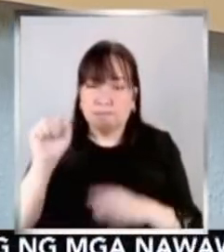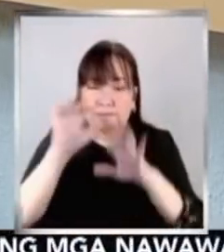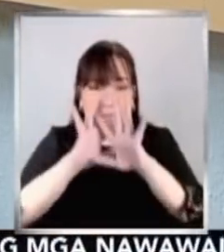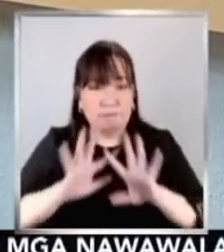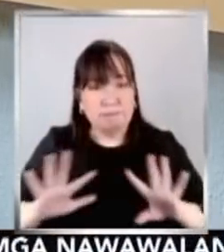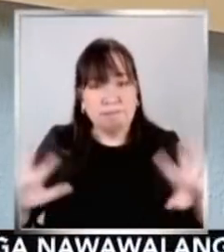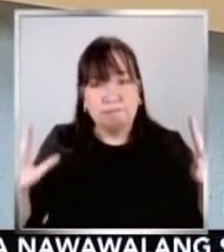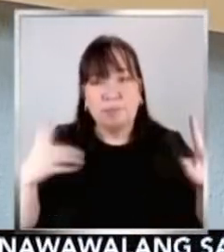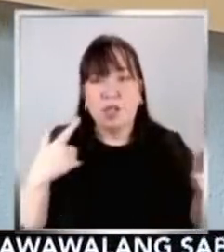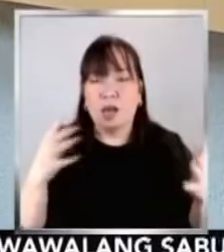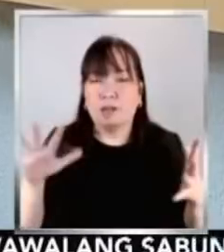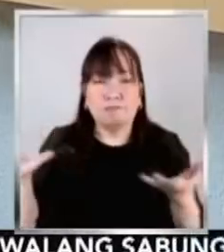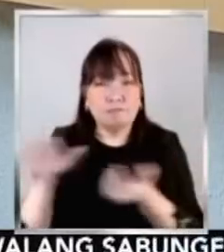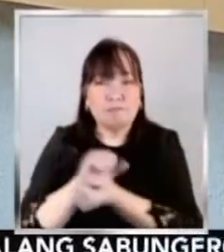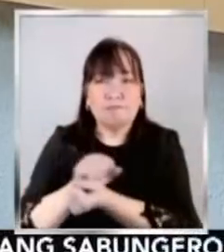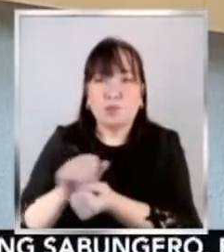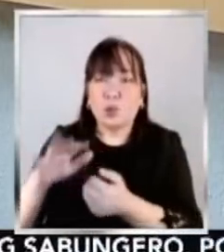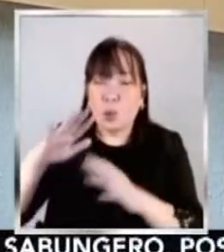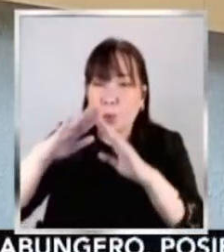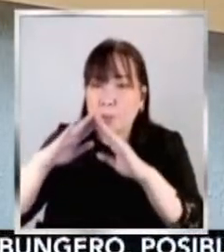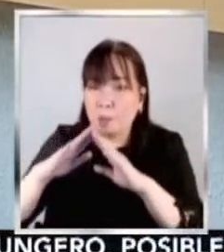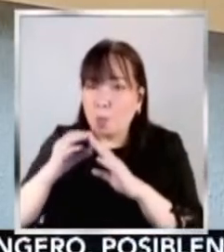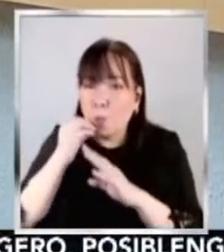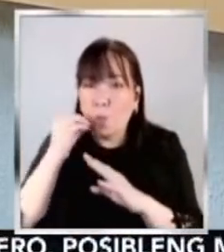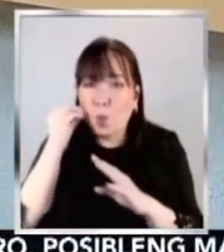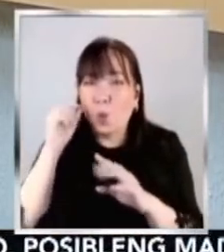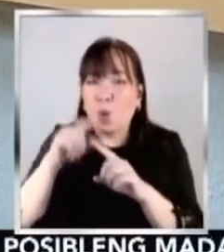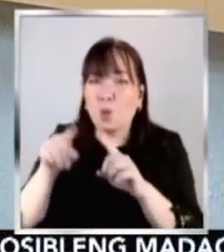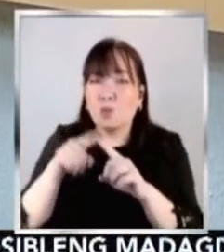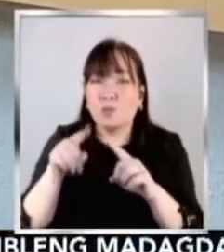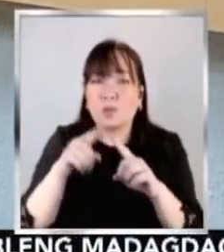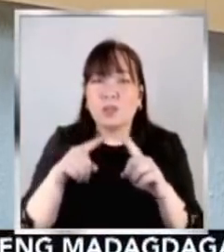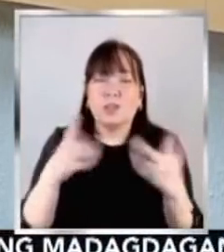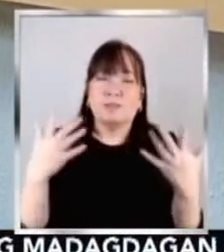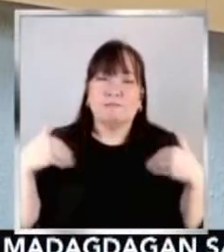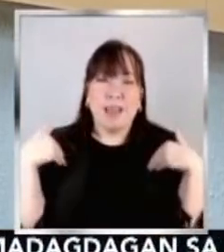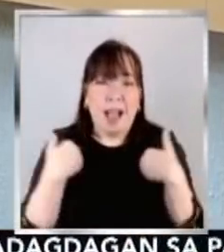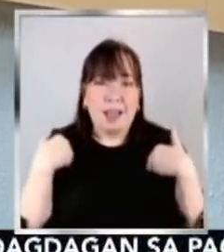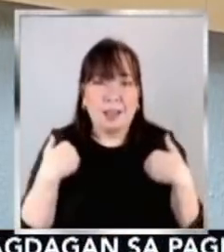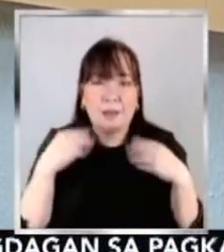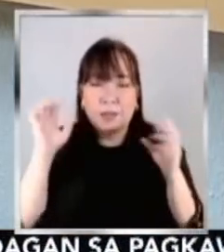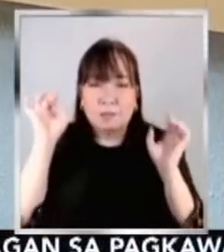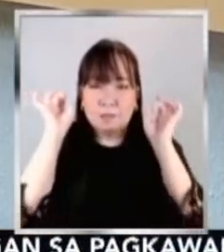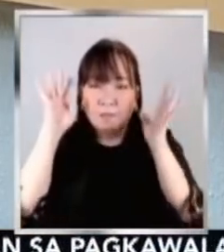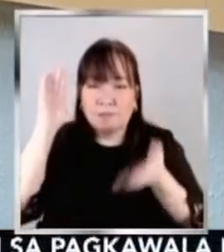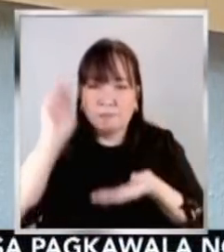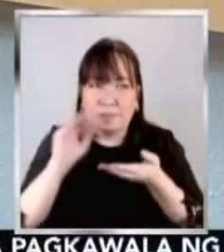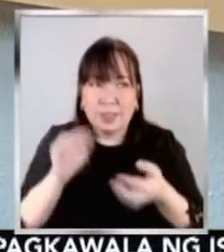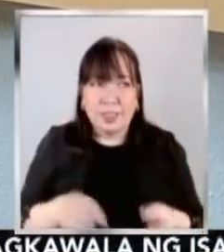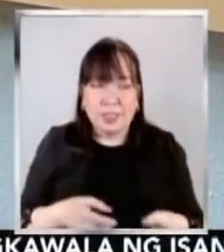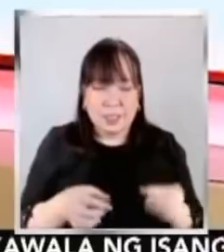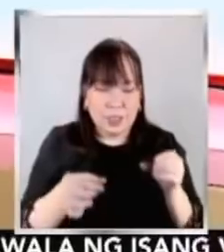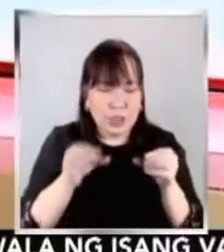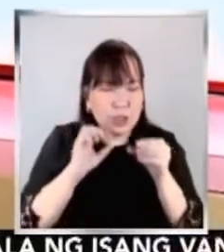natural habitat ng napakaraming mga endangered na hayop. Tikman po natin.